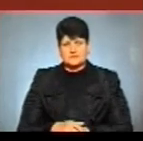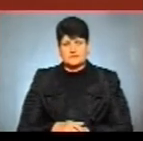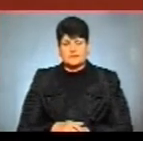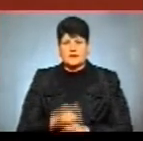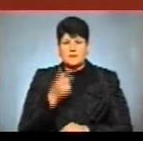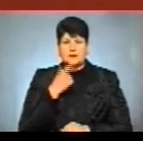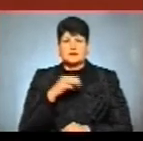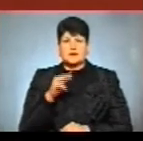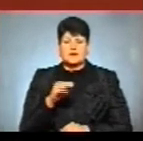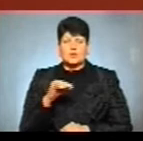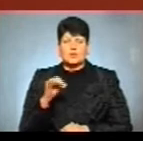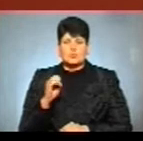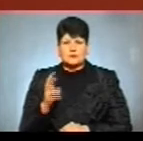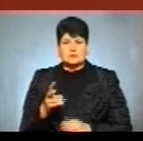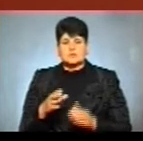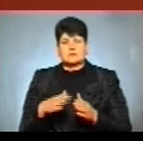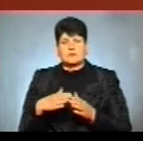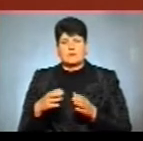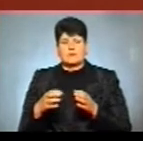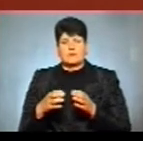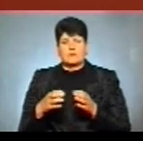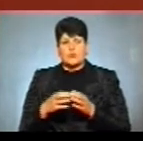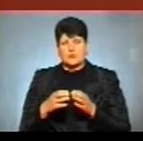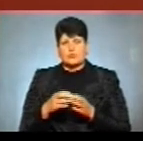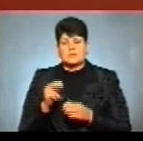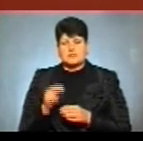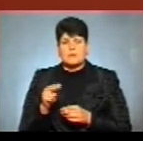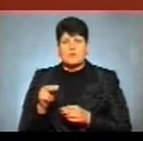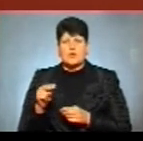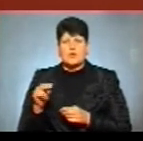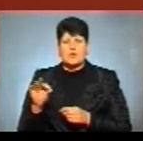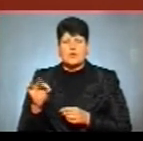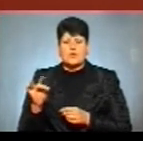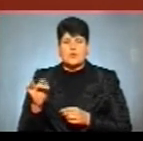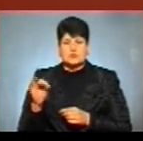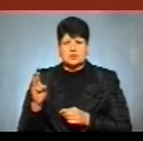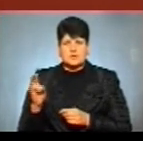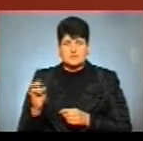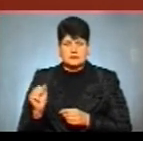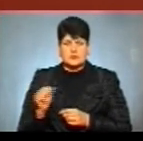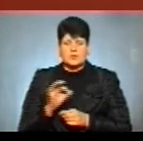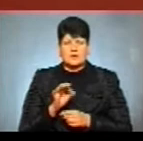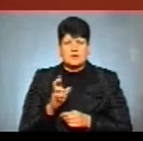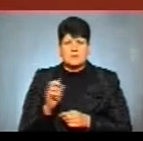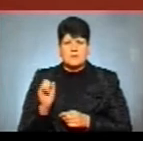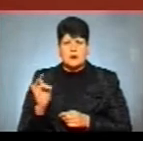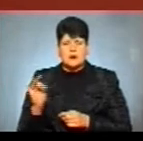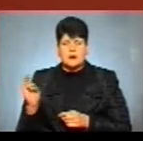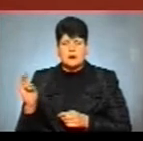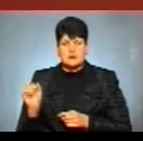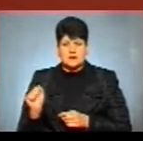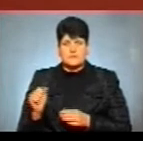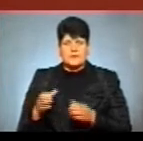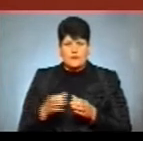пан Тарас Юрик з блоку Петра Порошенка, також пан Микола Люшняк та Олег Барна у фракції,